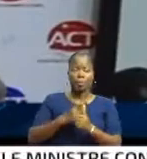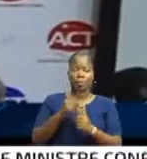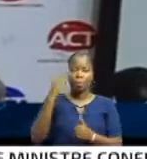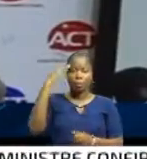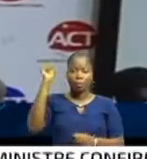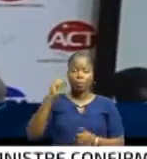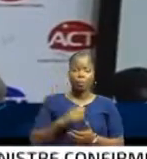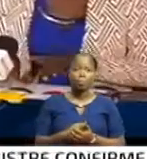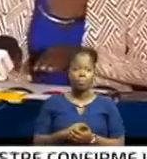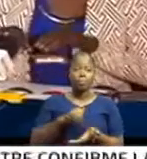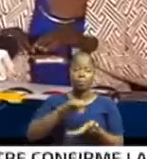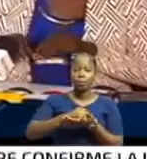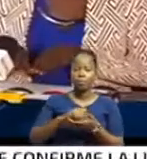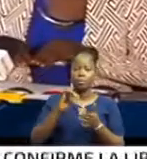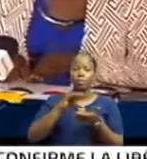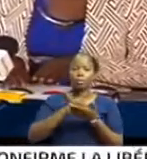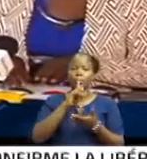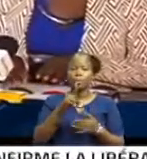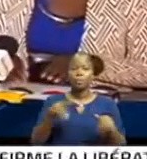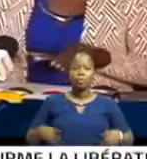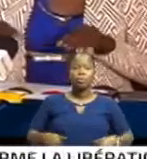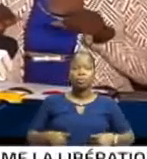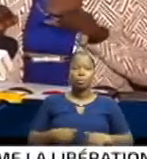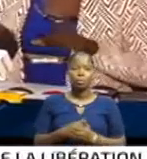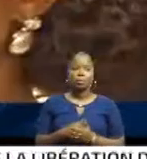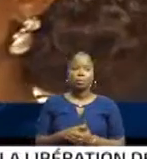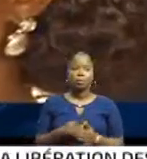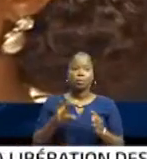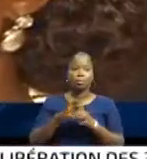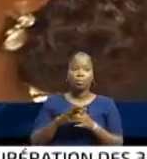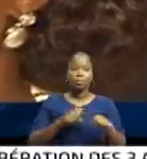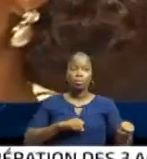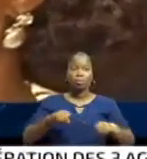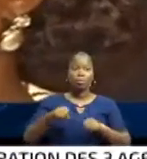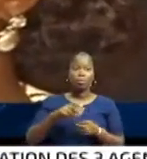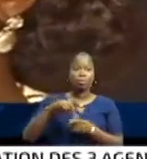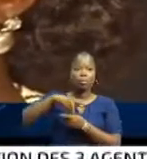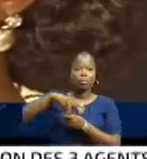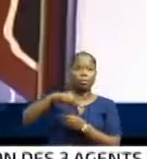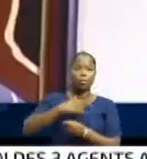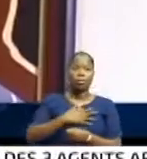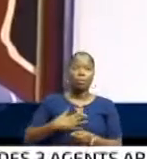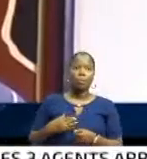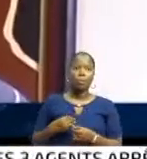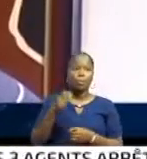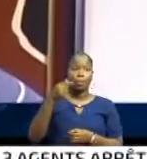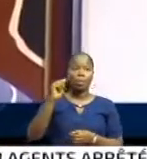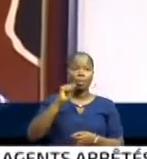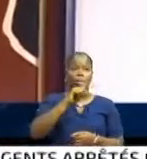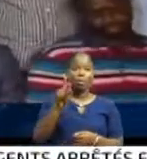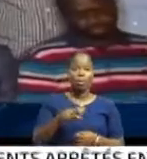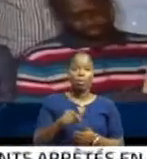selon ces jeunes mais sortie du livre d'actes sur le pétrole et le gaz nous un point objective